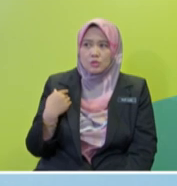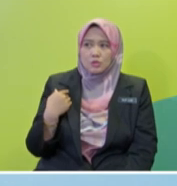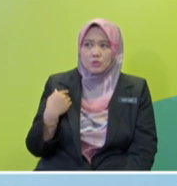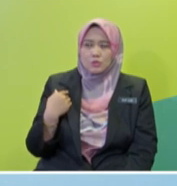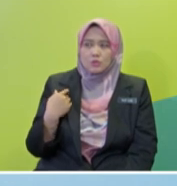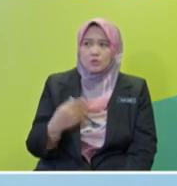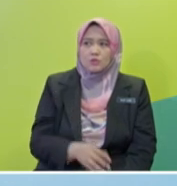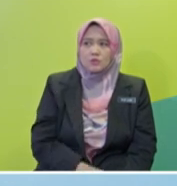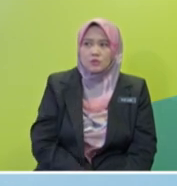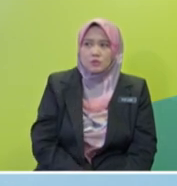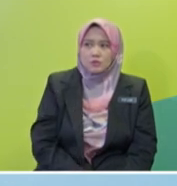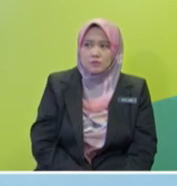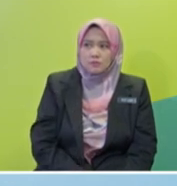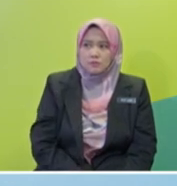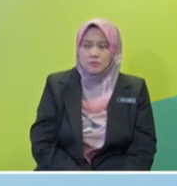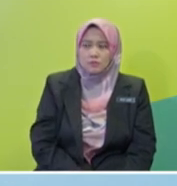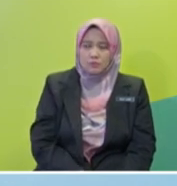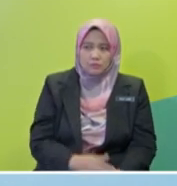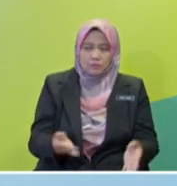dan juga